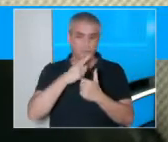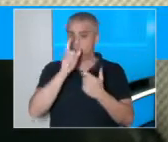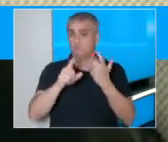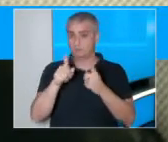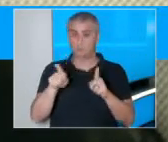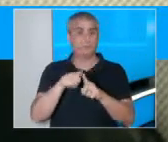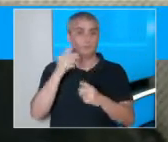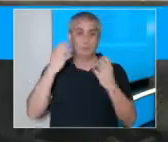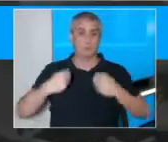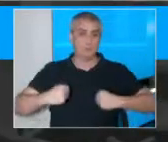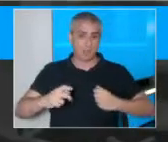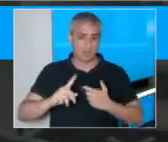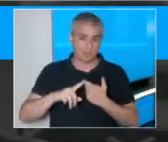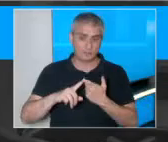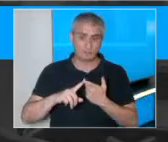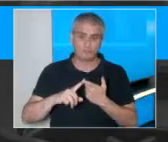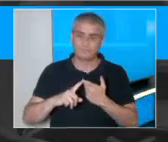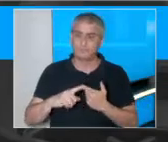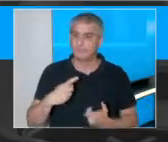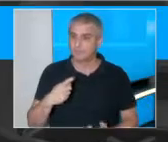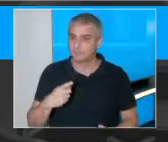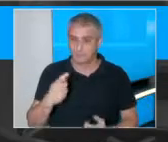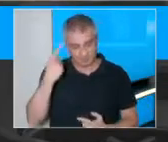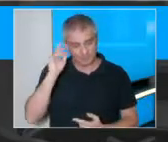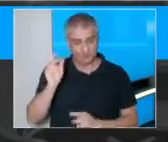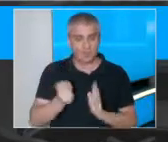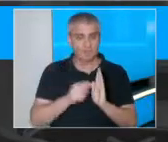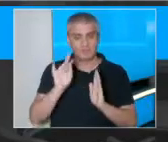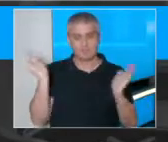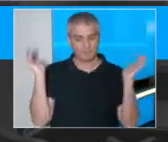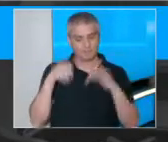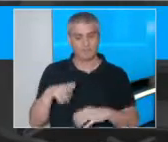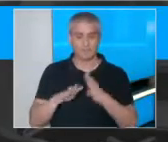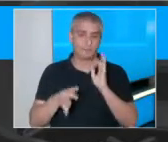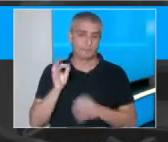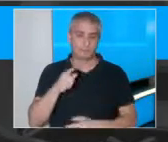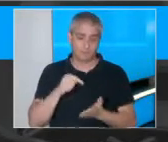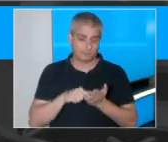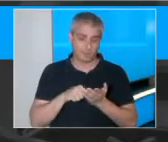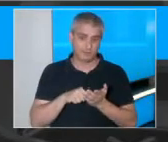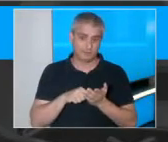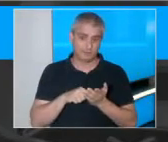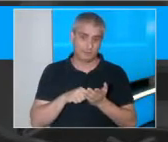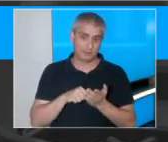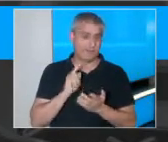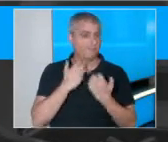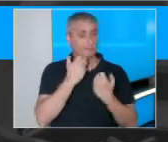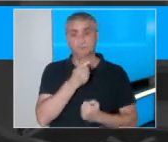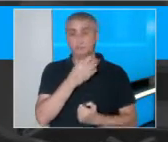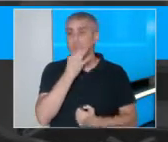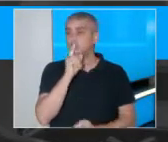שהיו באותה, לבנט. מברגר וכן. העמדה של התביעה מתרסקת בבית המשפט, ולכן ההפך. אבל זה סיפורי